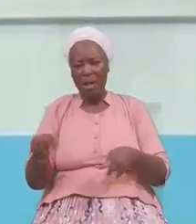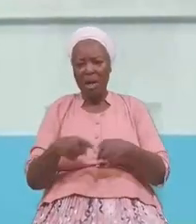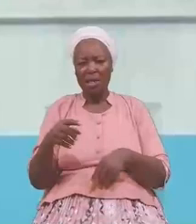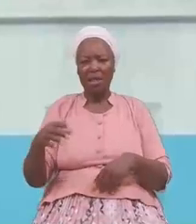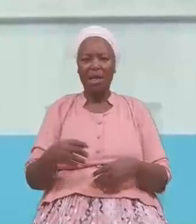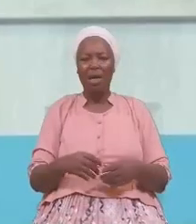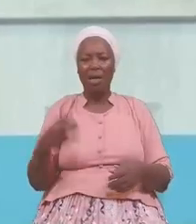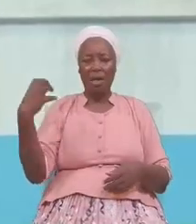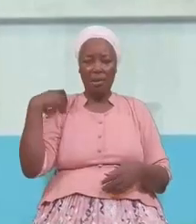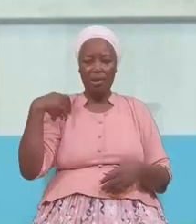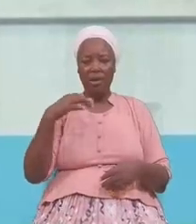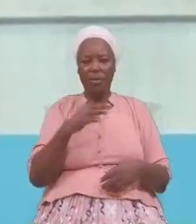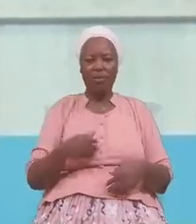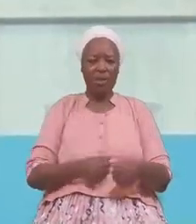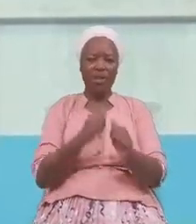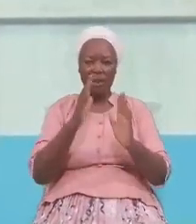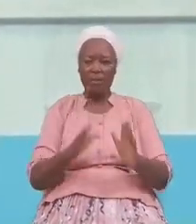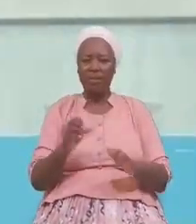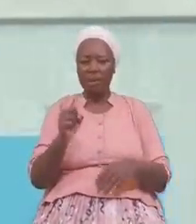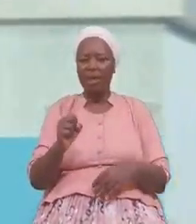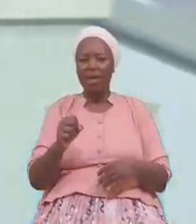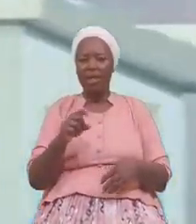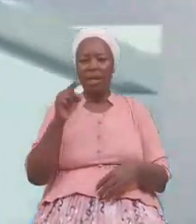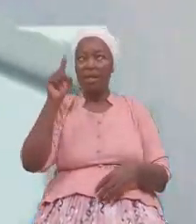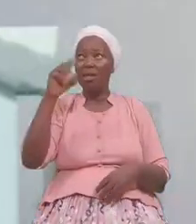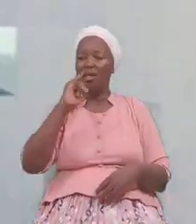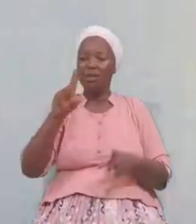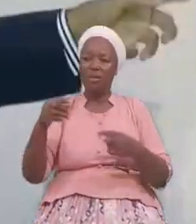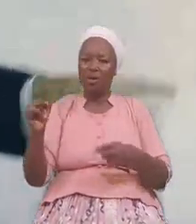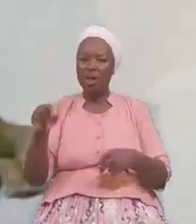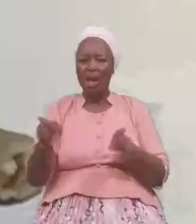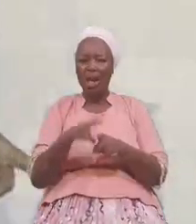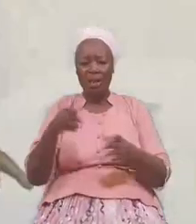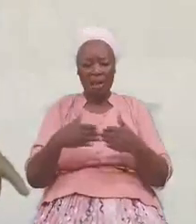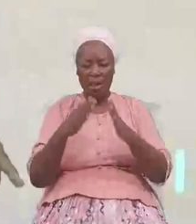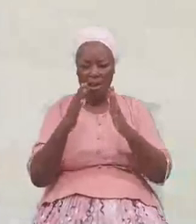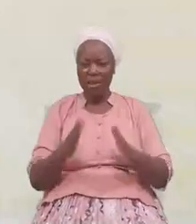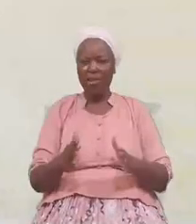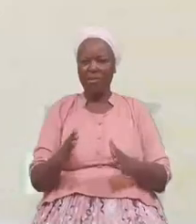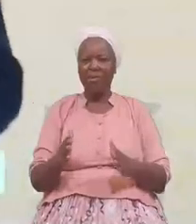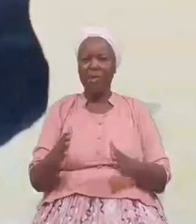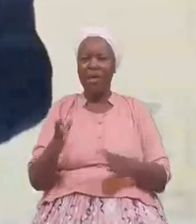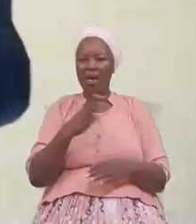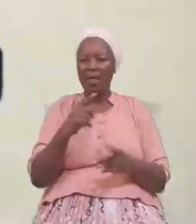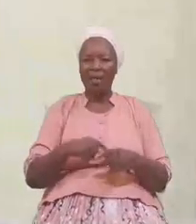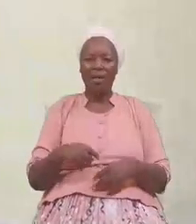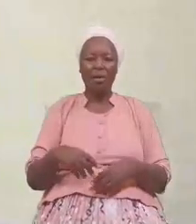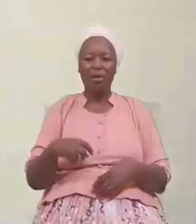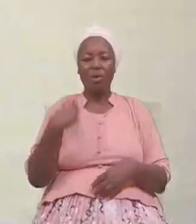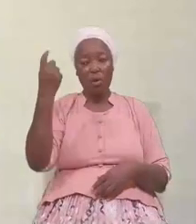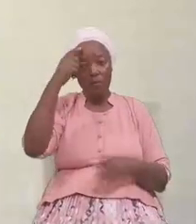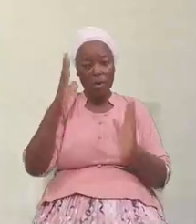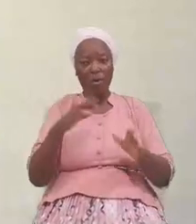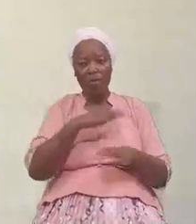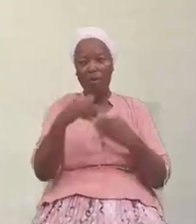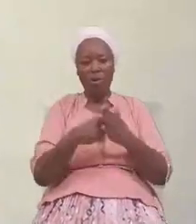par Alain comme capitaine, comme le dirigeant de tout l'univers,